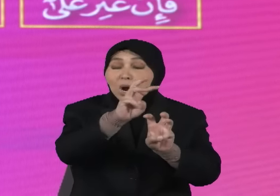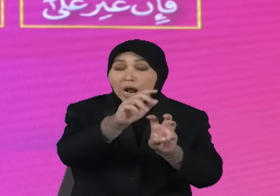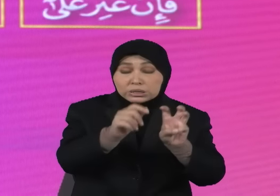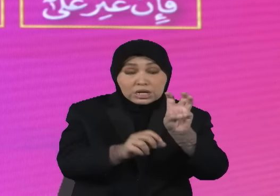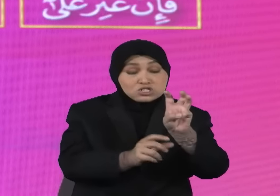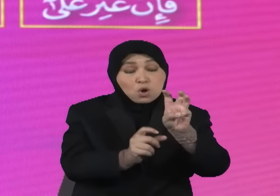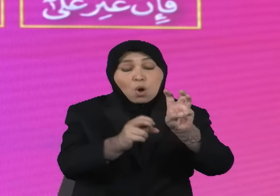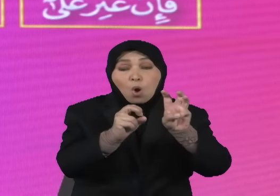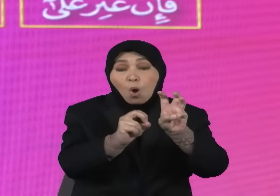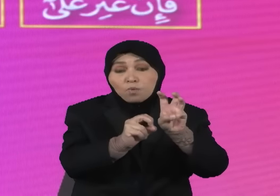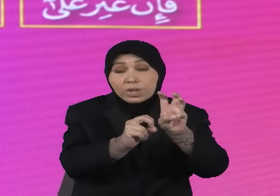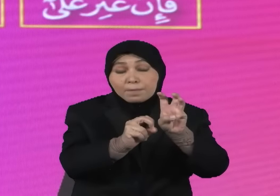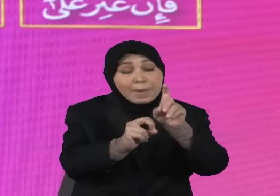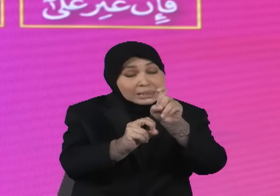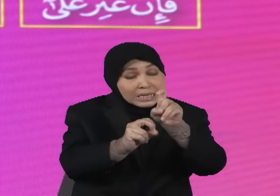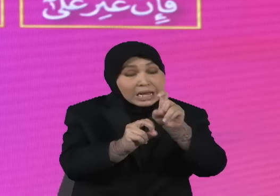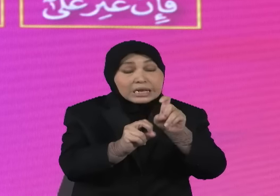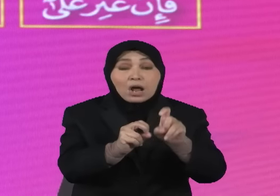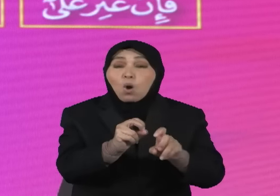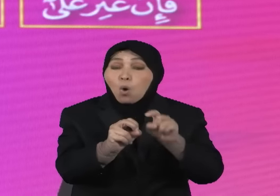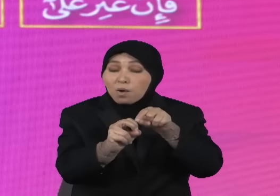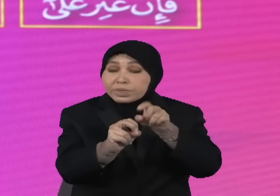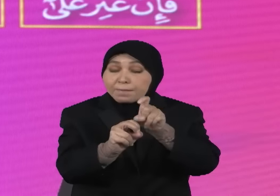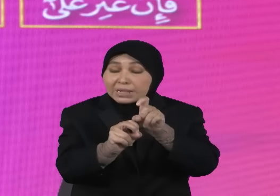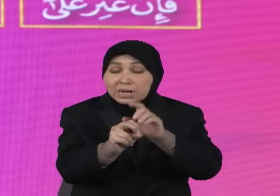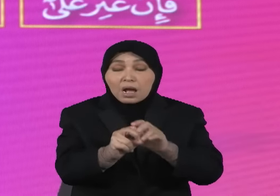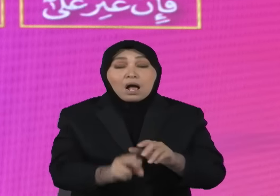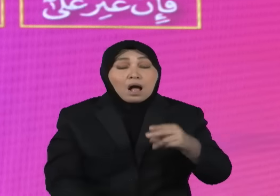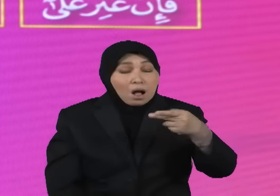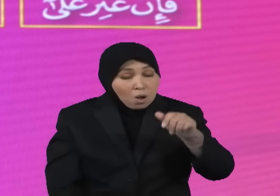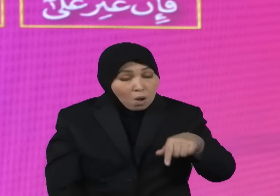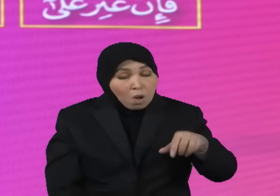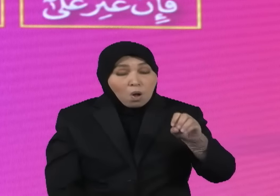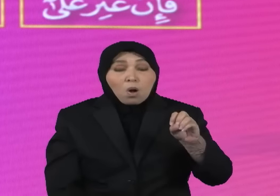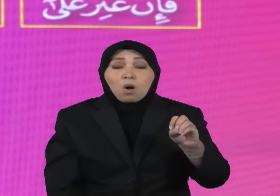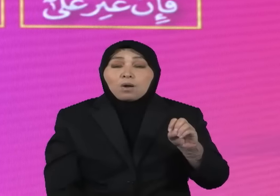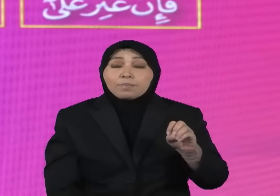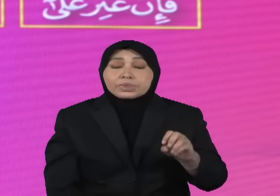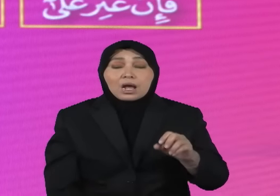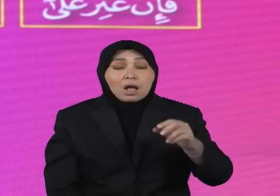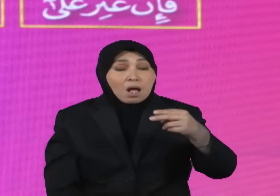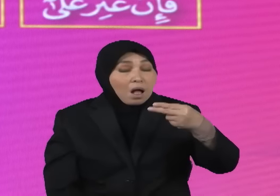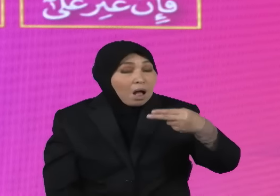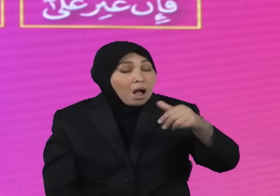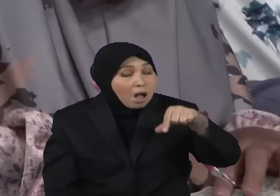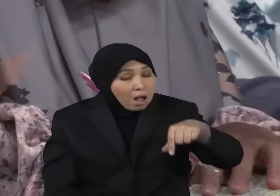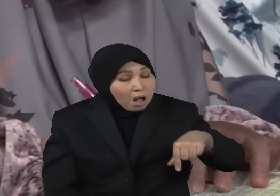tu, dimatikan qaf tu dulu. Haqqa. Haqqa.